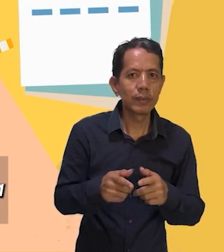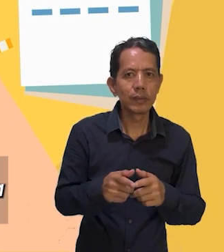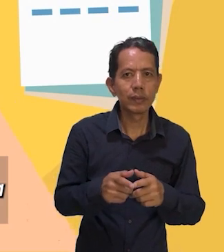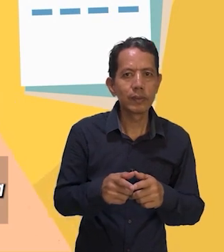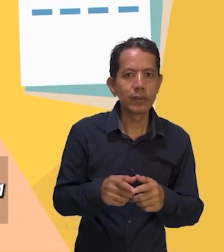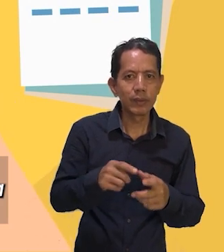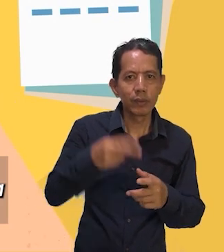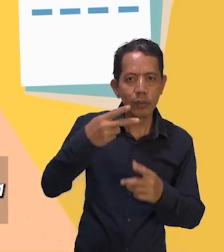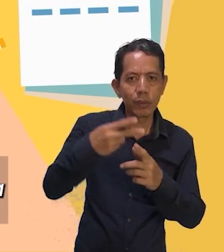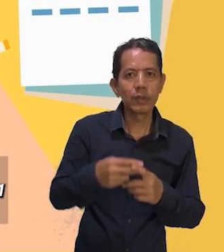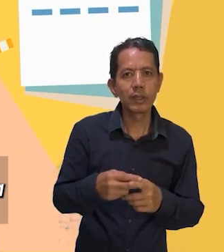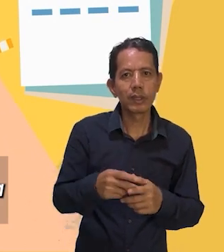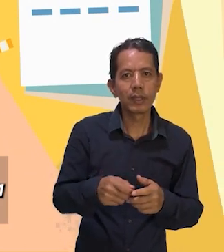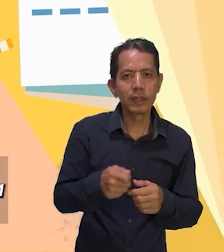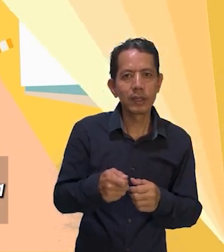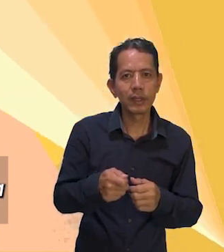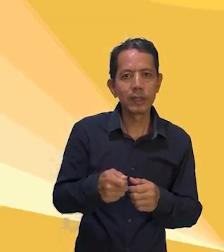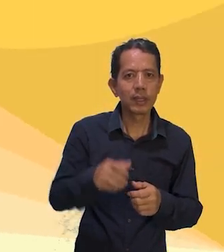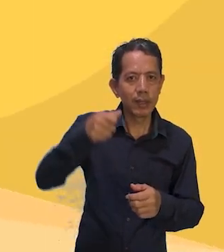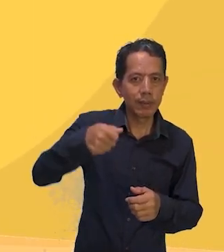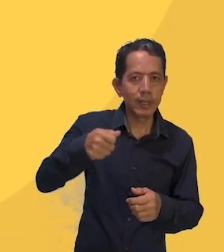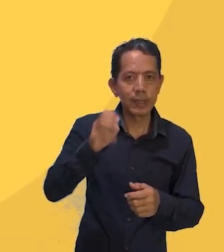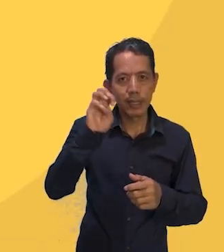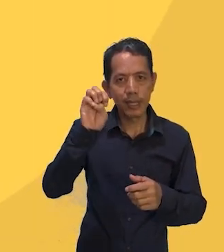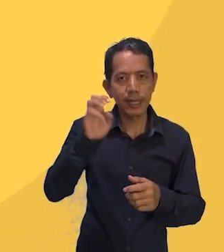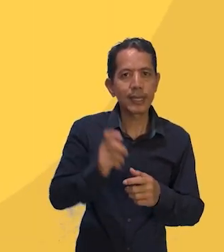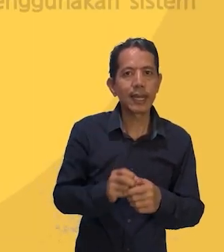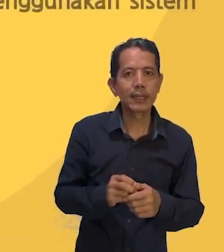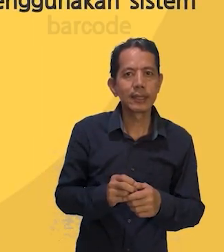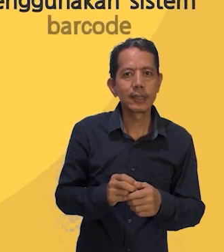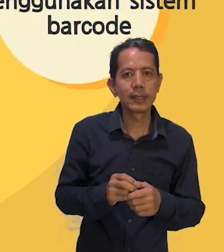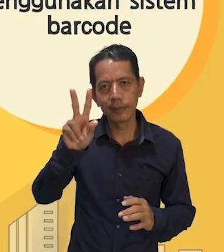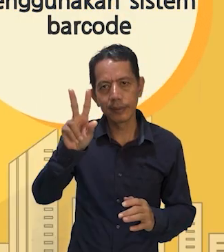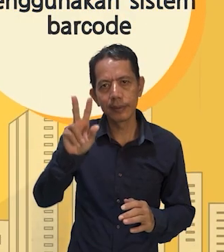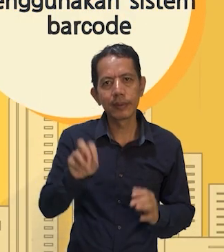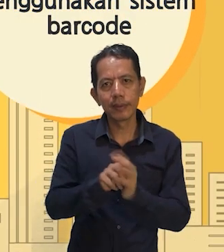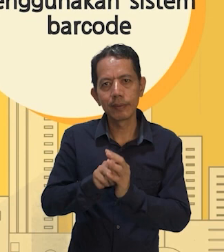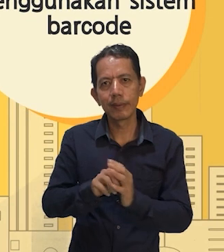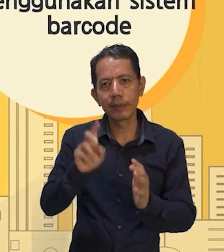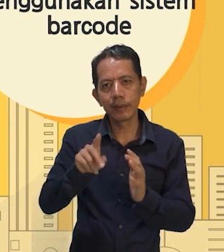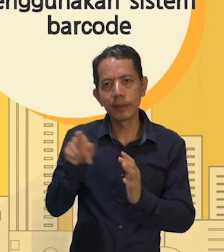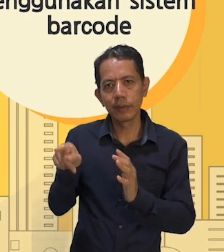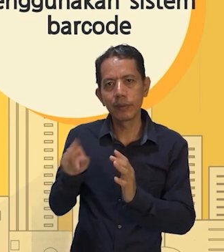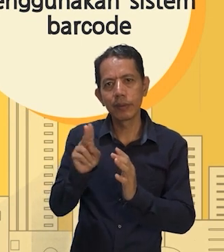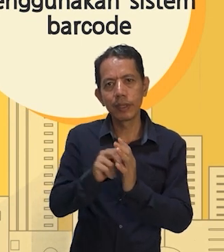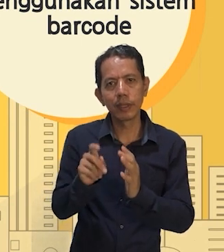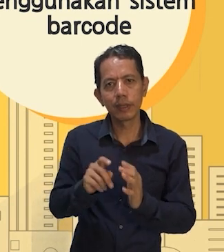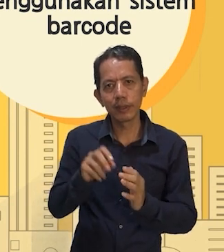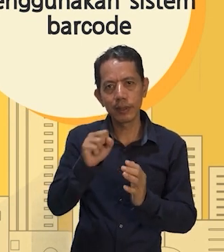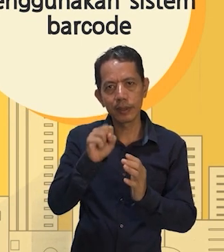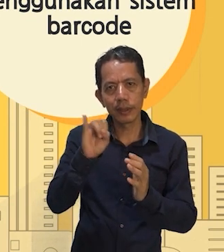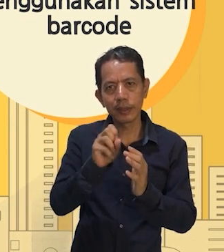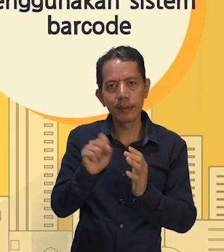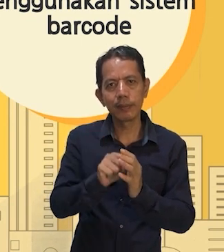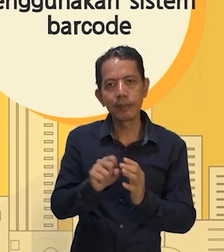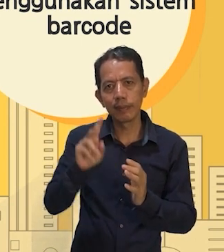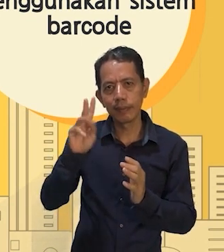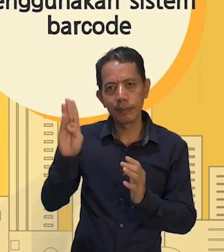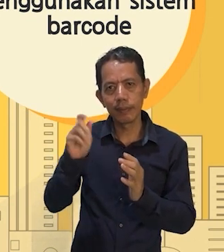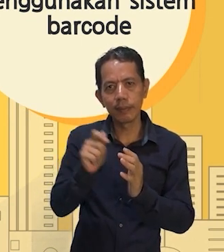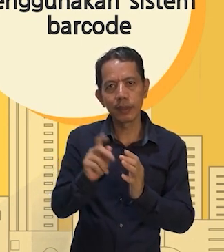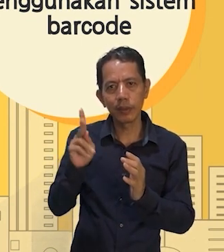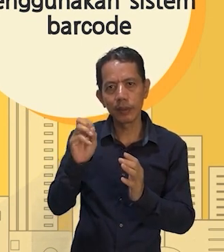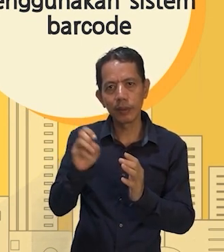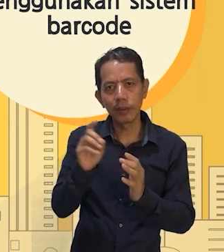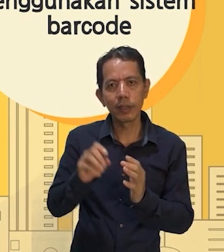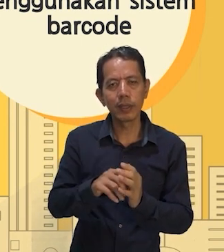yang disediakan di aplikasi Era Terang. Ketiga, menggunakan sistem barcode. Pengguna atau